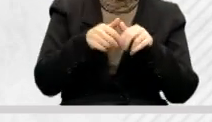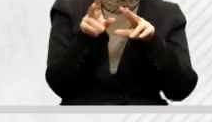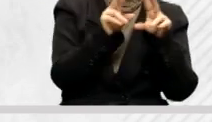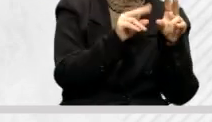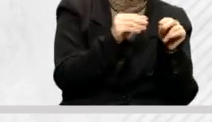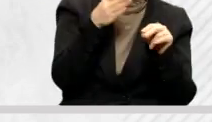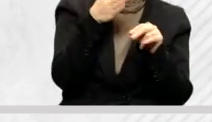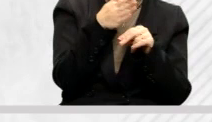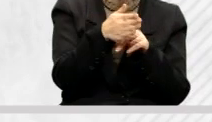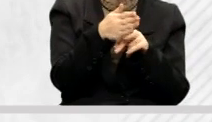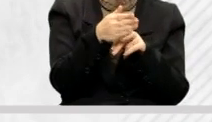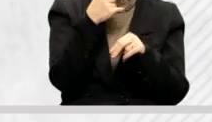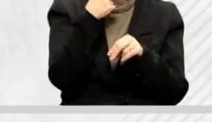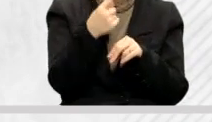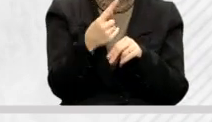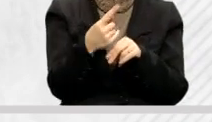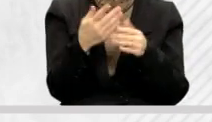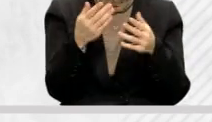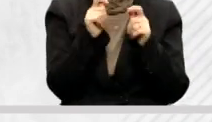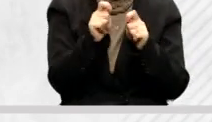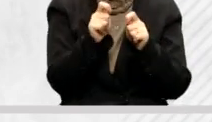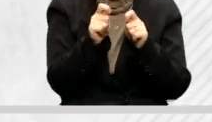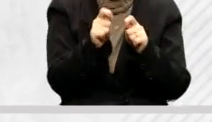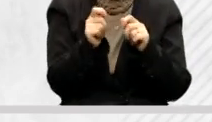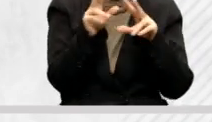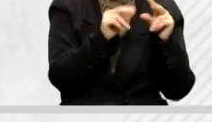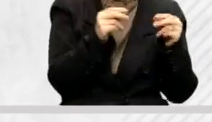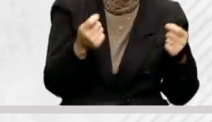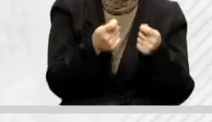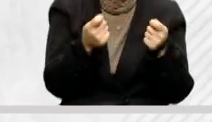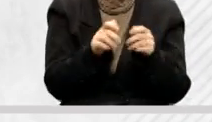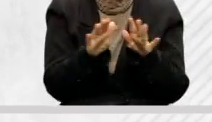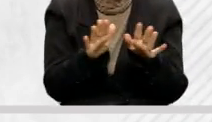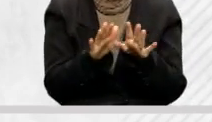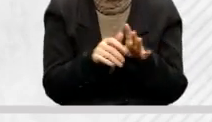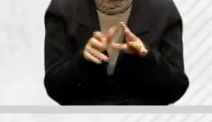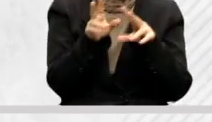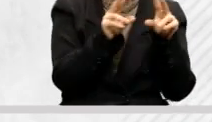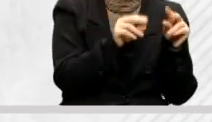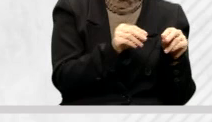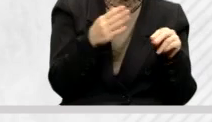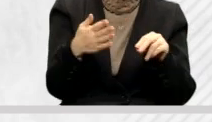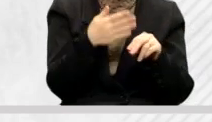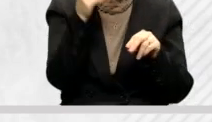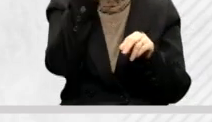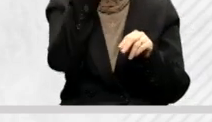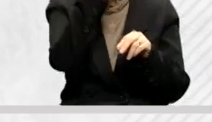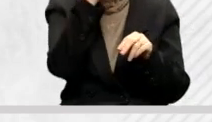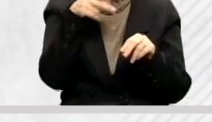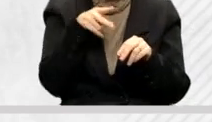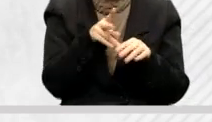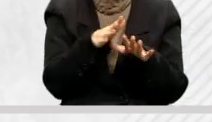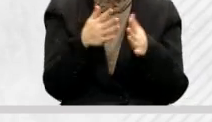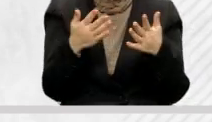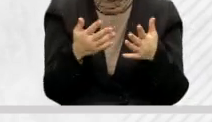saat yatakta direnmesin diyorsun. Tabii. Yani şey var, uykuyla ilgili çok genel bir tanım var. Yani uyumanın en kolay yolu uykuyu kafaya takmamaktır.